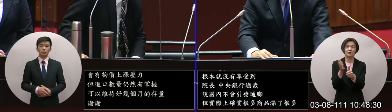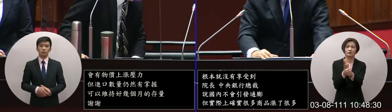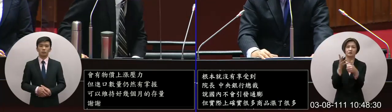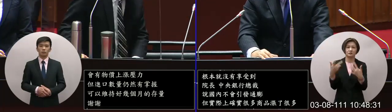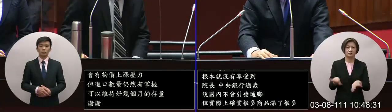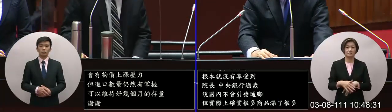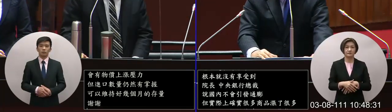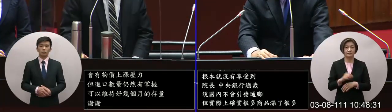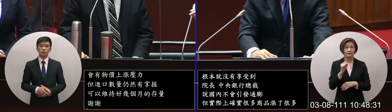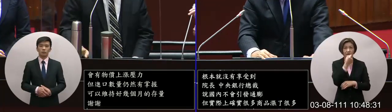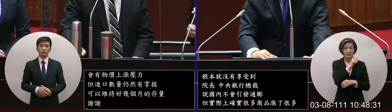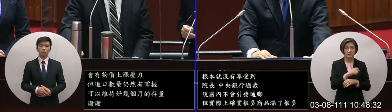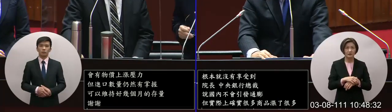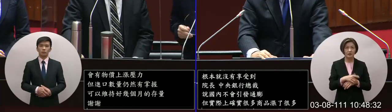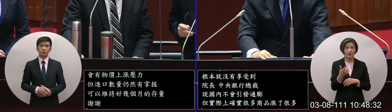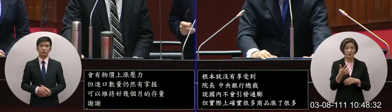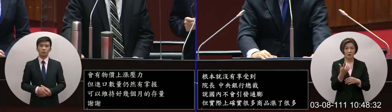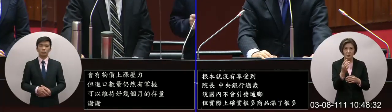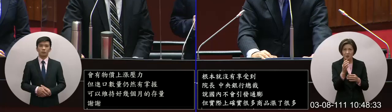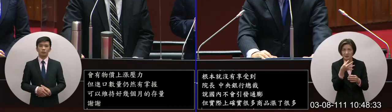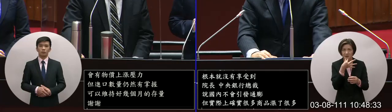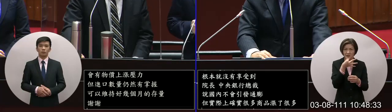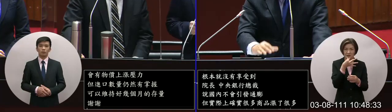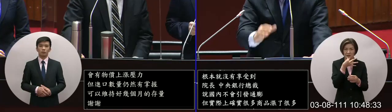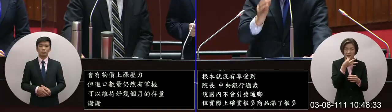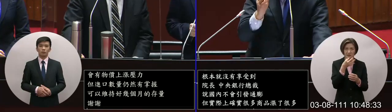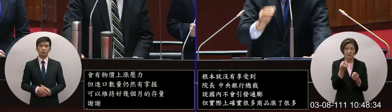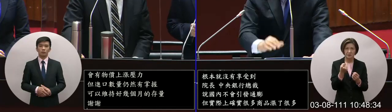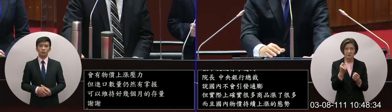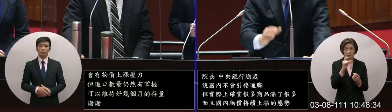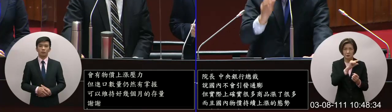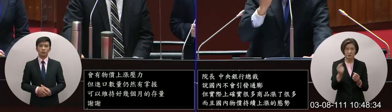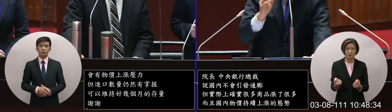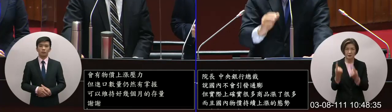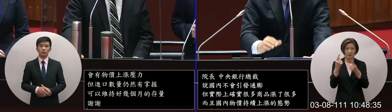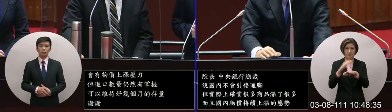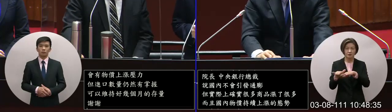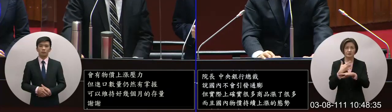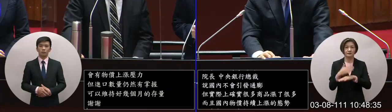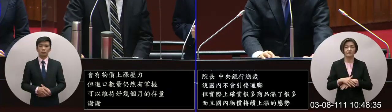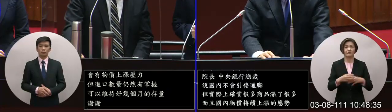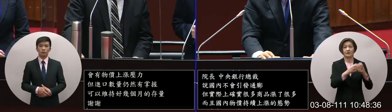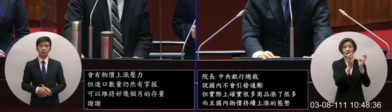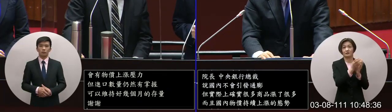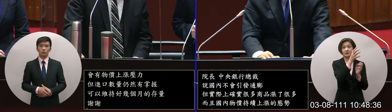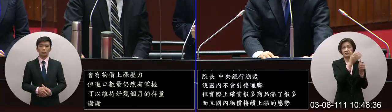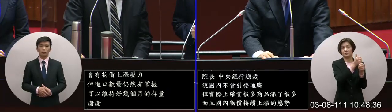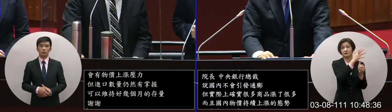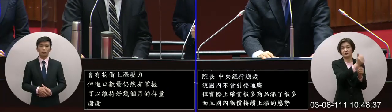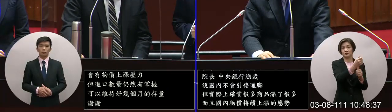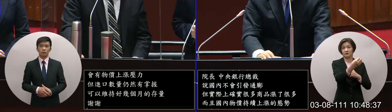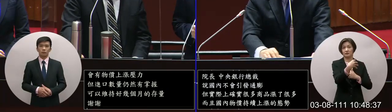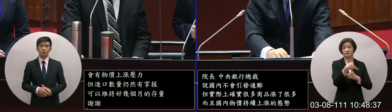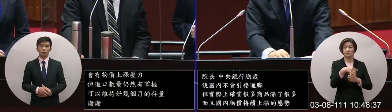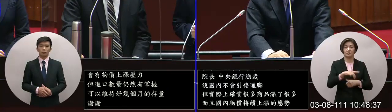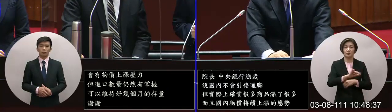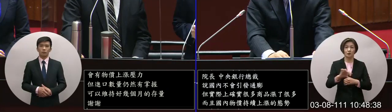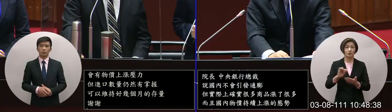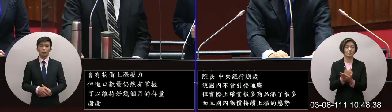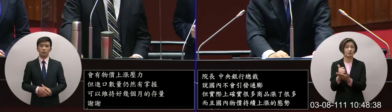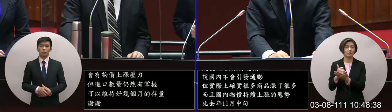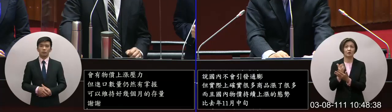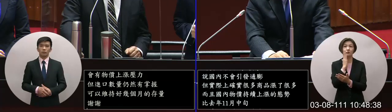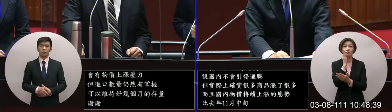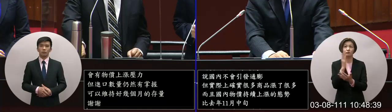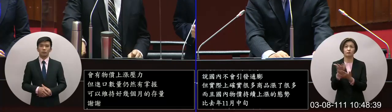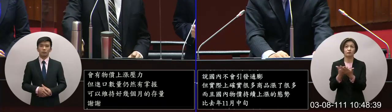有朝向停滞性通膨的疑虑，结果杨总裁说我们的物流非常的畅通，台湾不会有